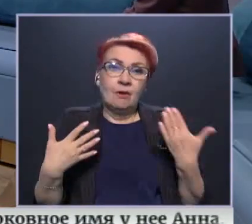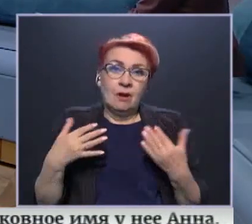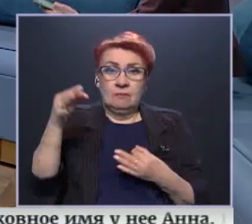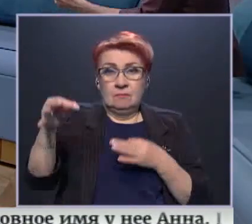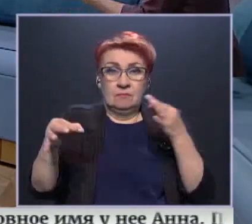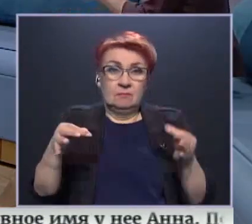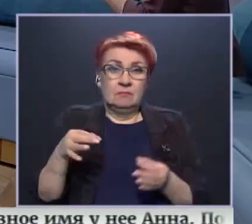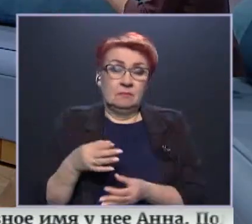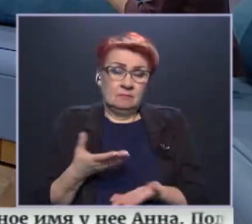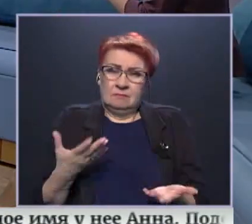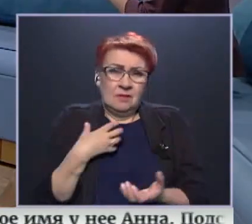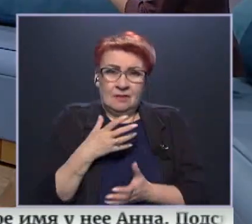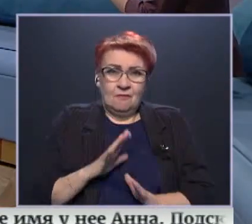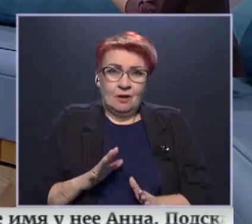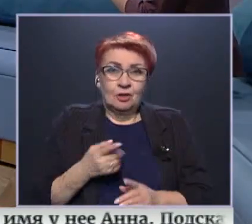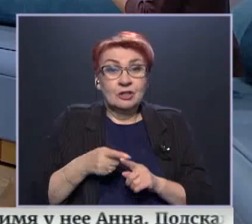суеверие.